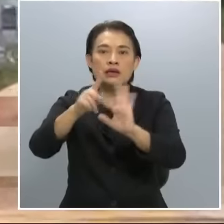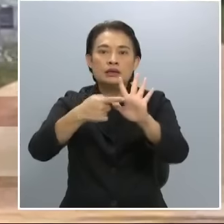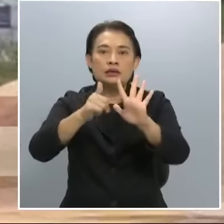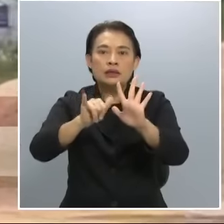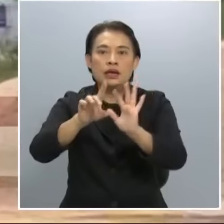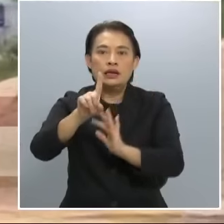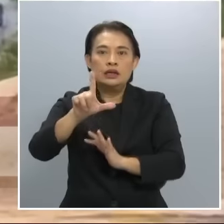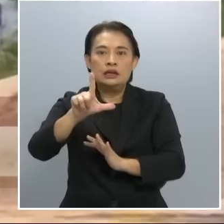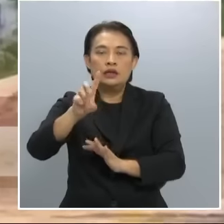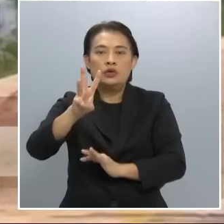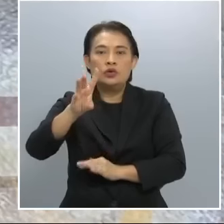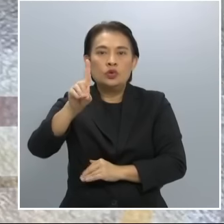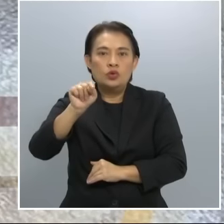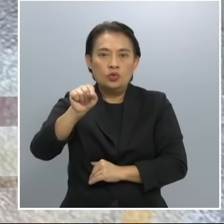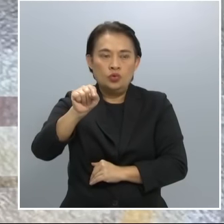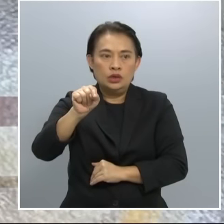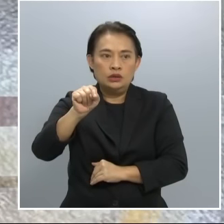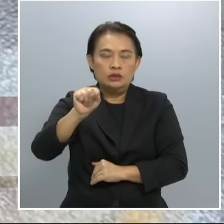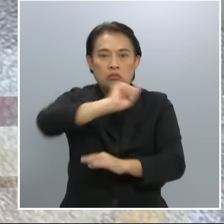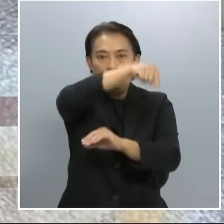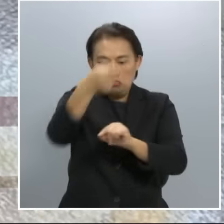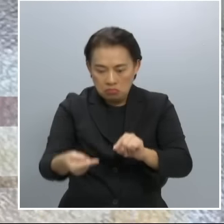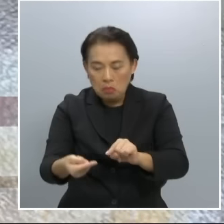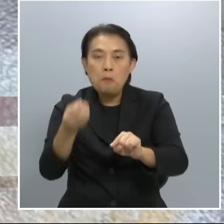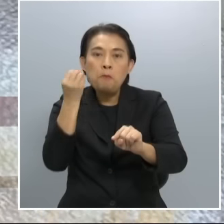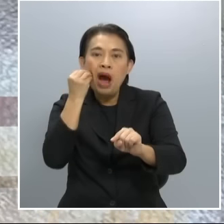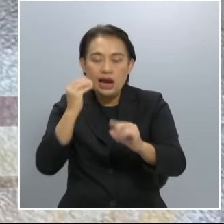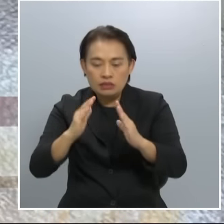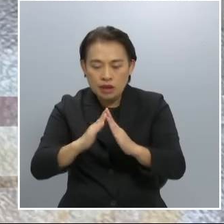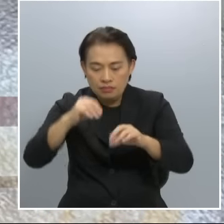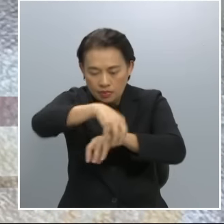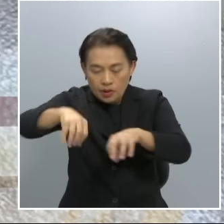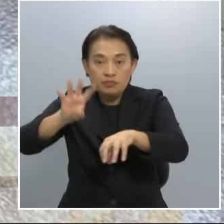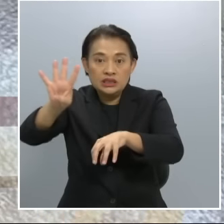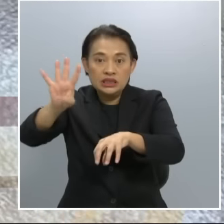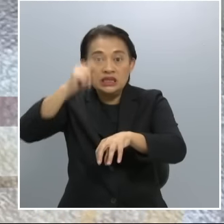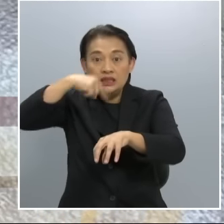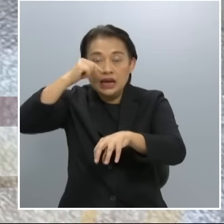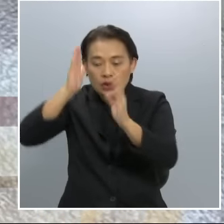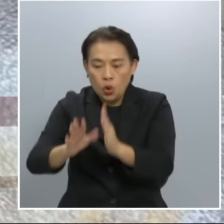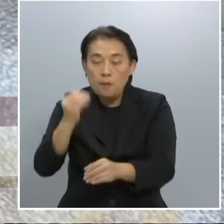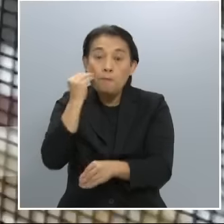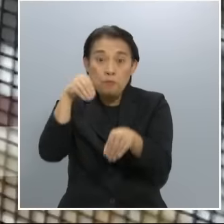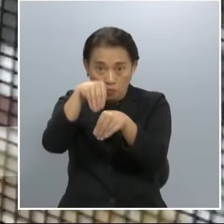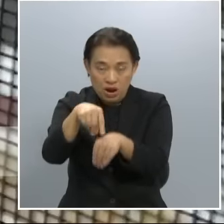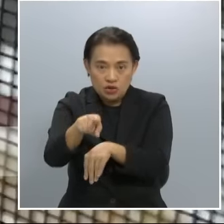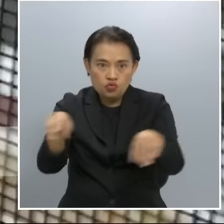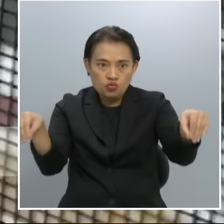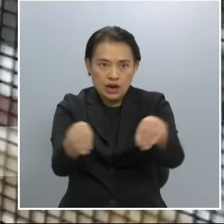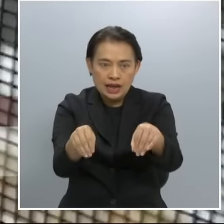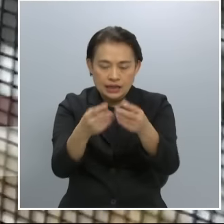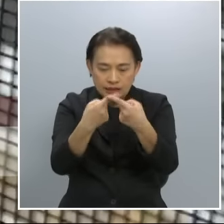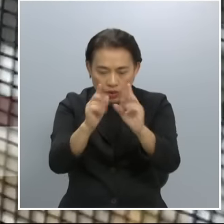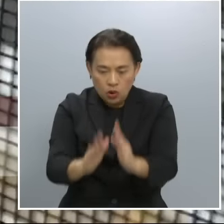ยิงจากฝั่งเมียนมาเข้าบ้านลาว4หลังเป็นราษฎรไทยที่มีบ้านเรือนติดแนวชายแดนแต่ไม่มีคนบาดเ